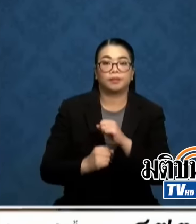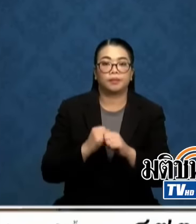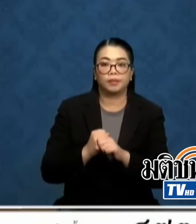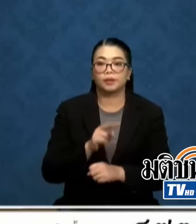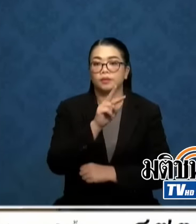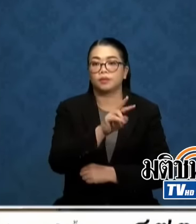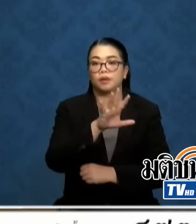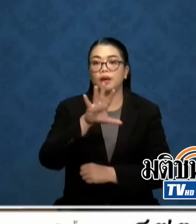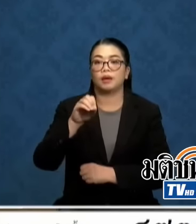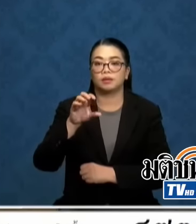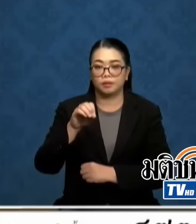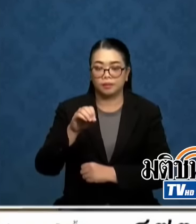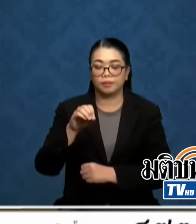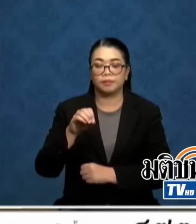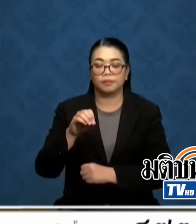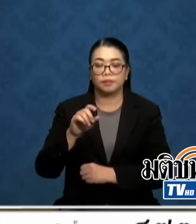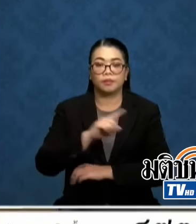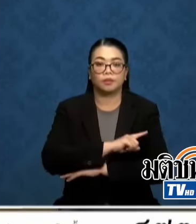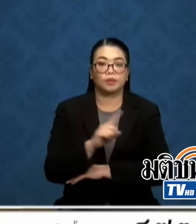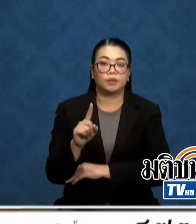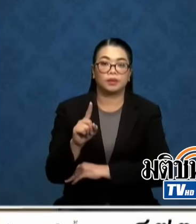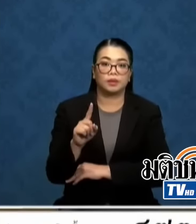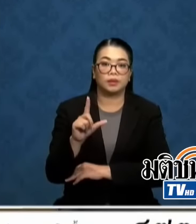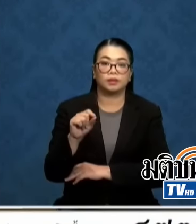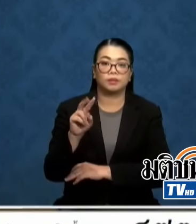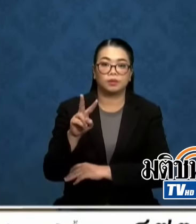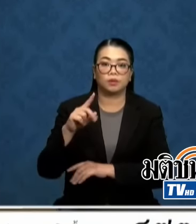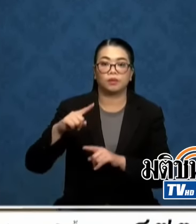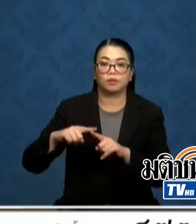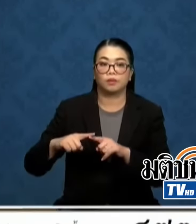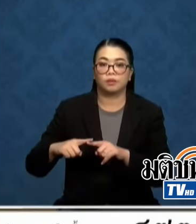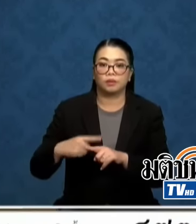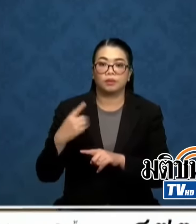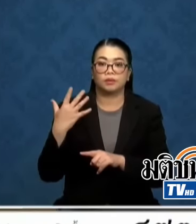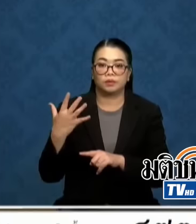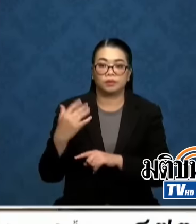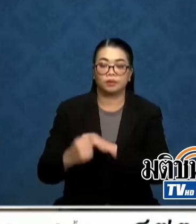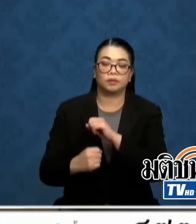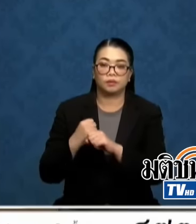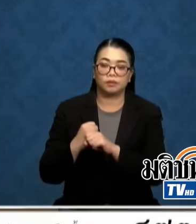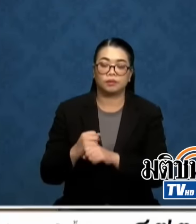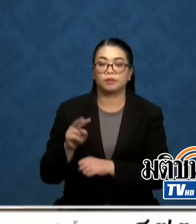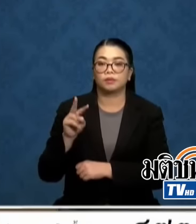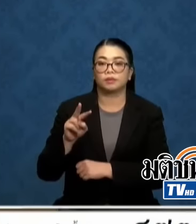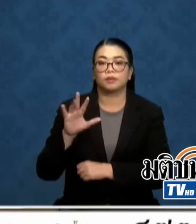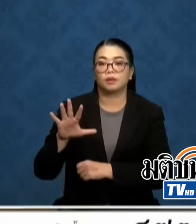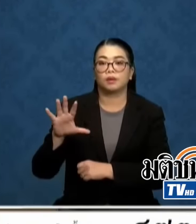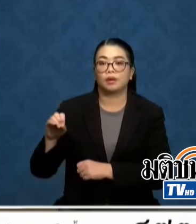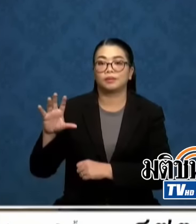รา2550เมื่อวันที่ 22พุทพฤษภาคมพุทธศักราช